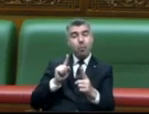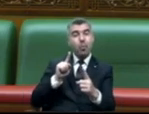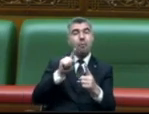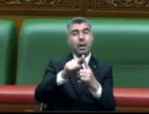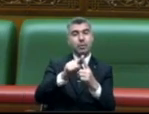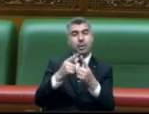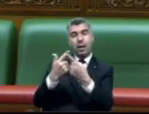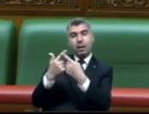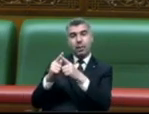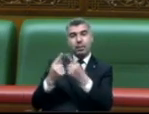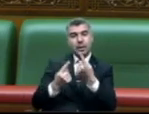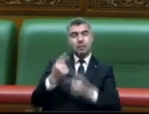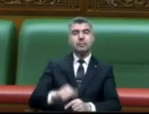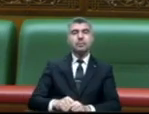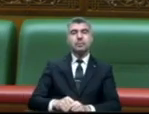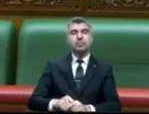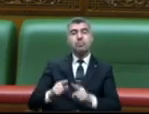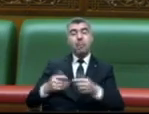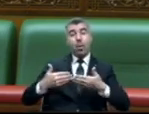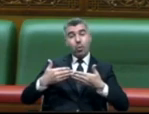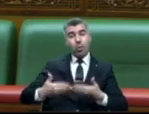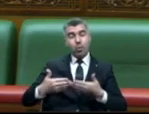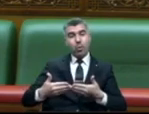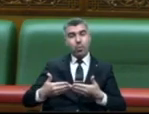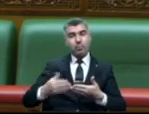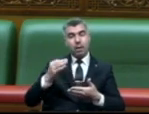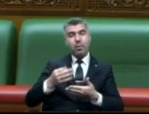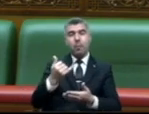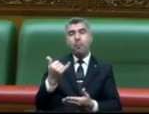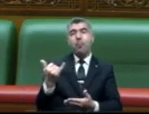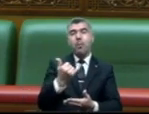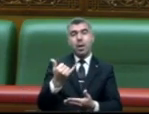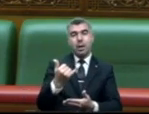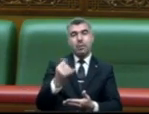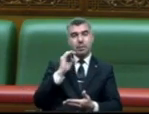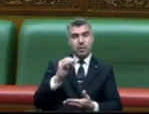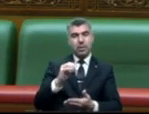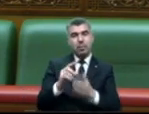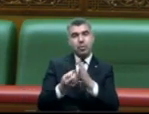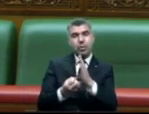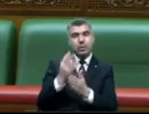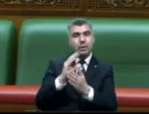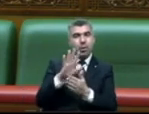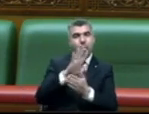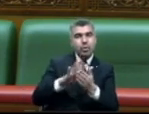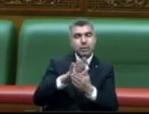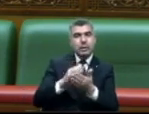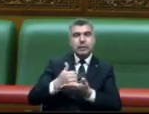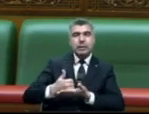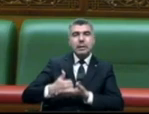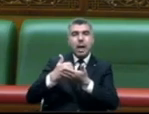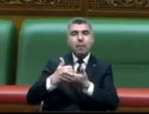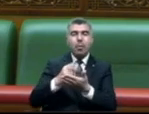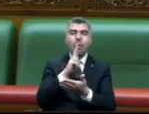من خلال واحد المجموعه ديال المخططات. فعلا الاداء كذلك اليوم كنتوفروا على واحد الاسطول اللي هو حديث بحيث تم الدعم ديالو من